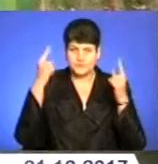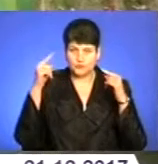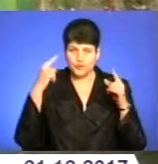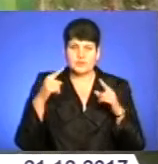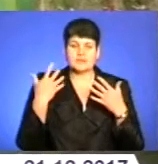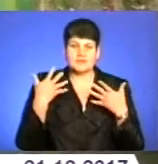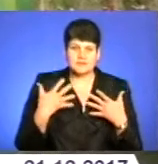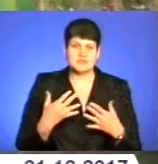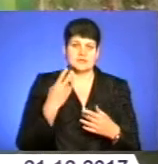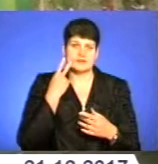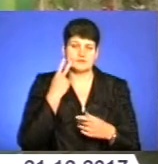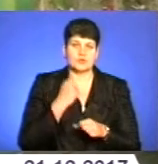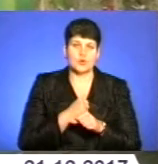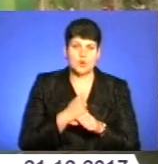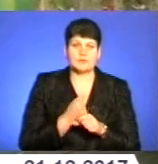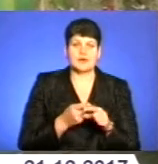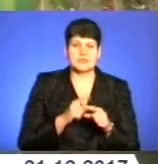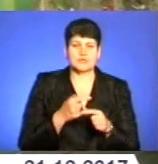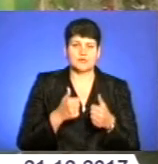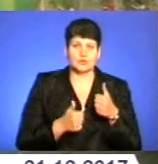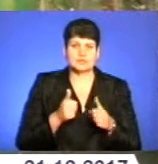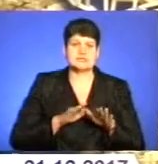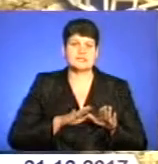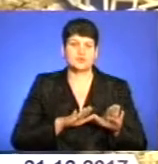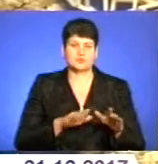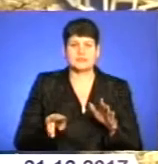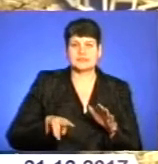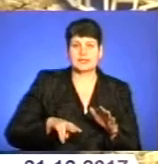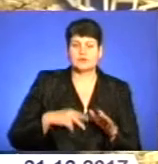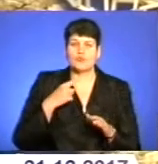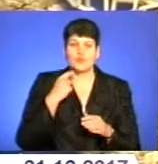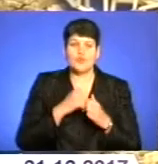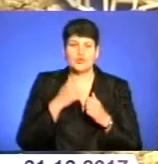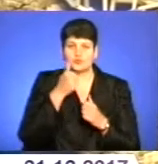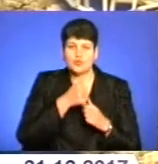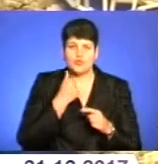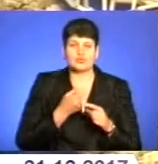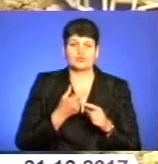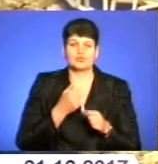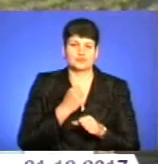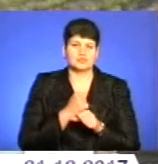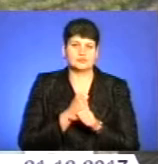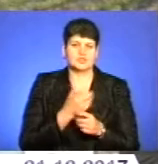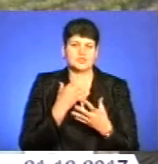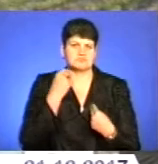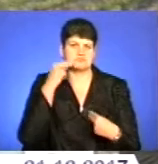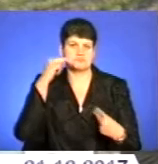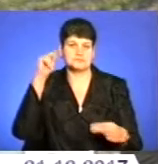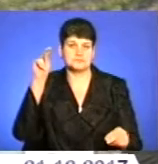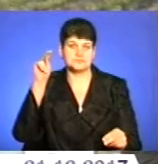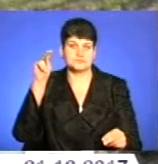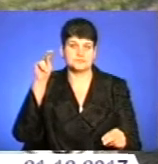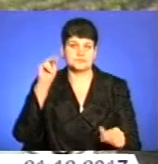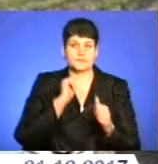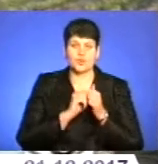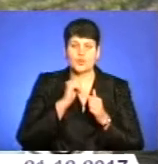традиційно організовують таку виставку-конкурс, заступник директора каже, що з кожним роком роботи стають все кращими. З кожним роком